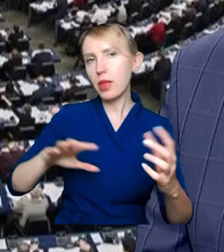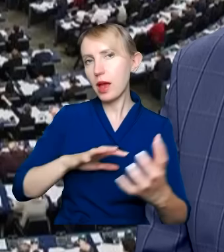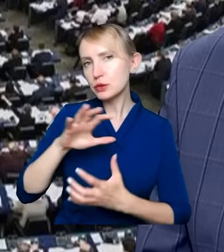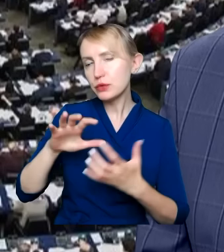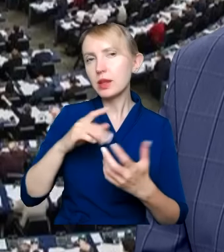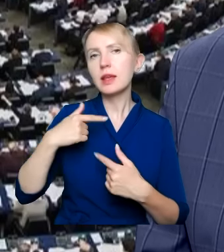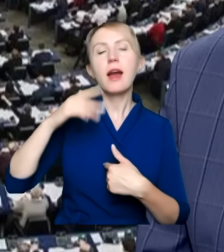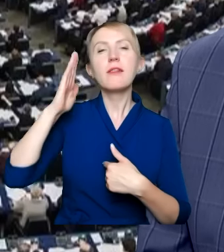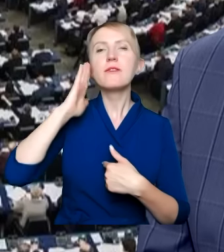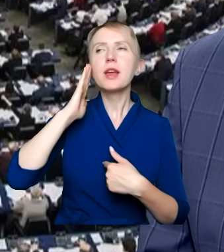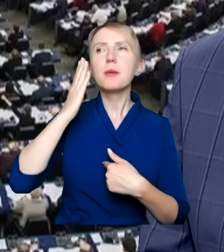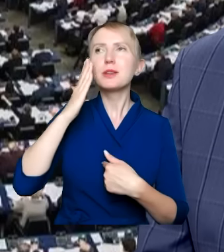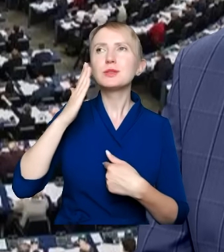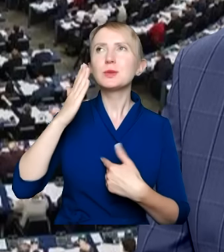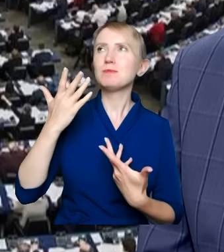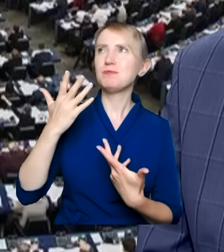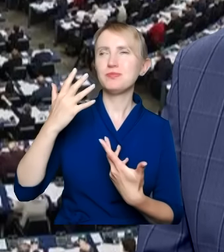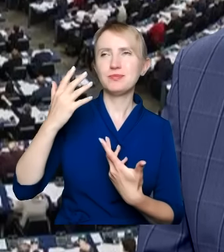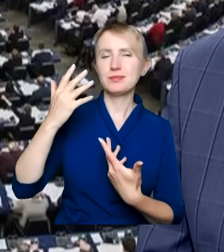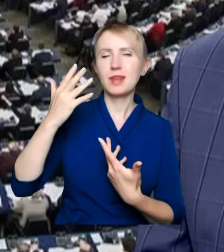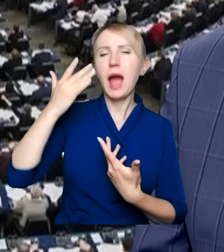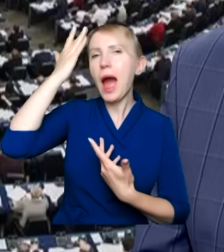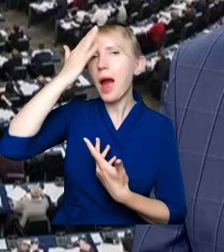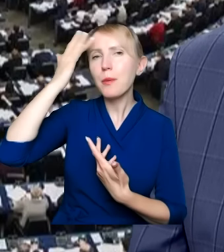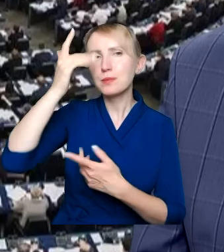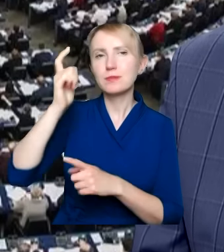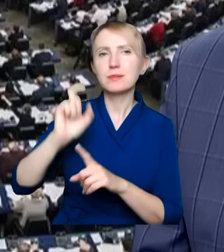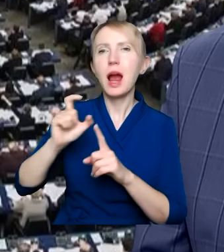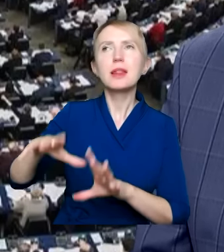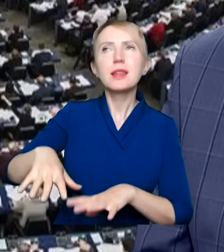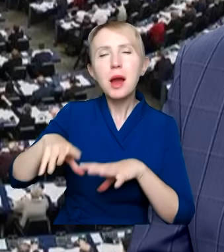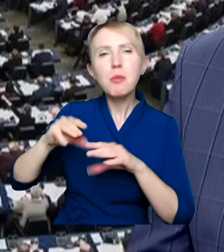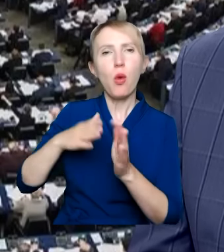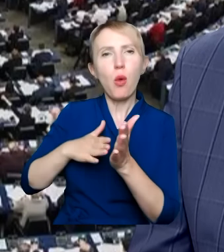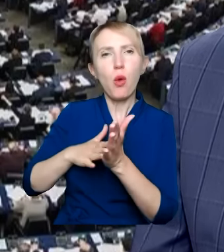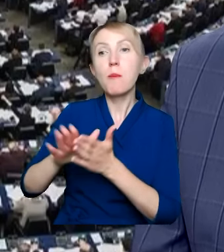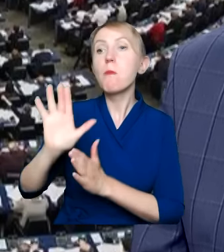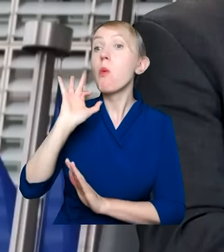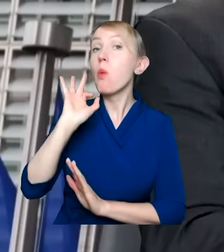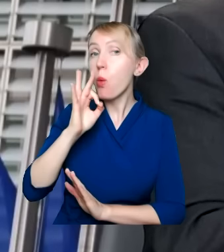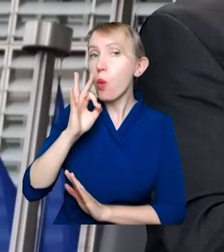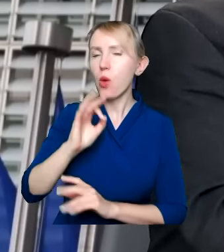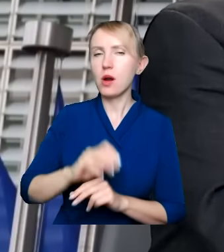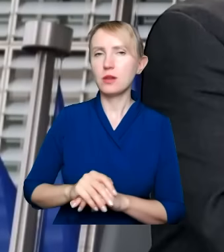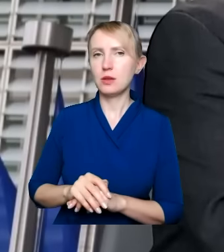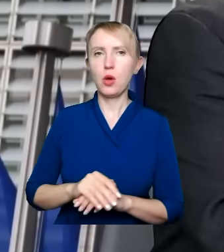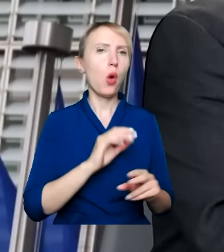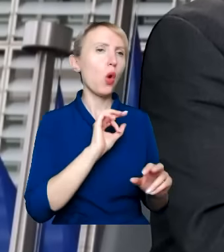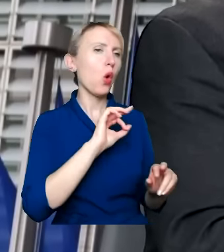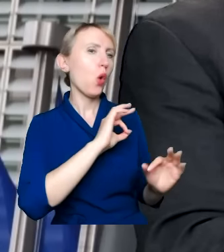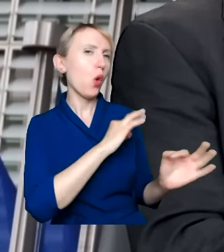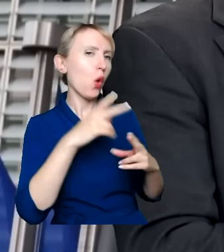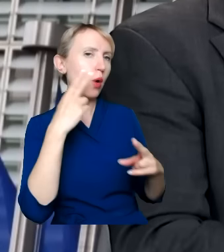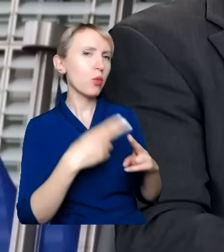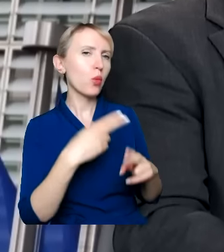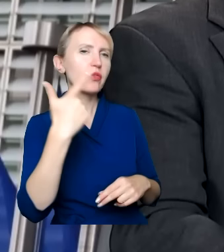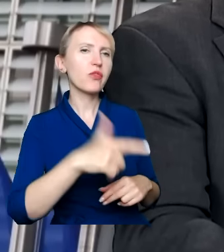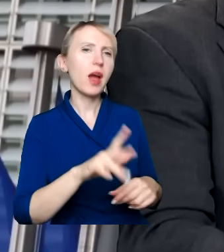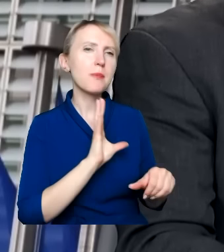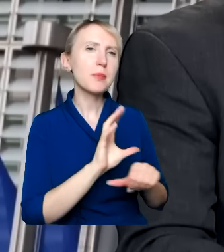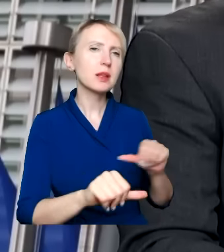bardzo abstrakcyjne pojęcie ale od tego się zaczyna młodzież ale to od razu wejdę w słowo bo w 2015